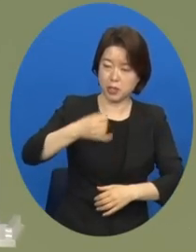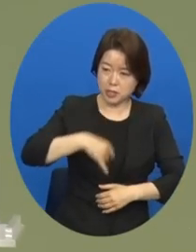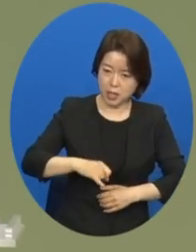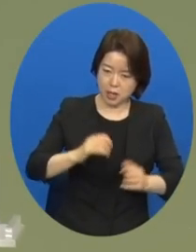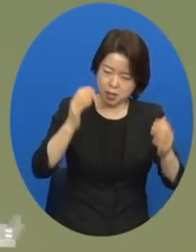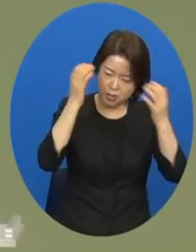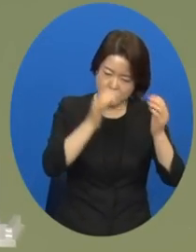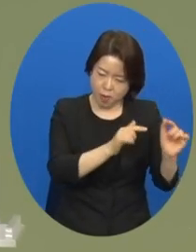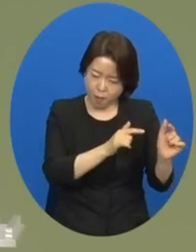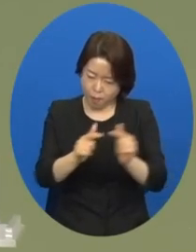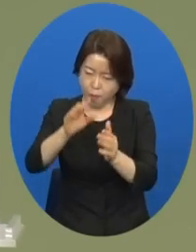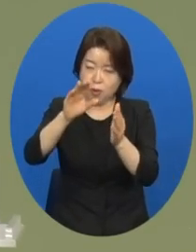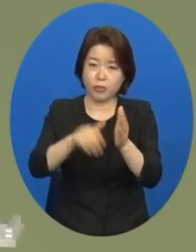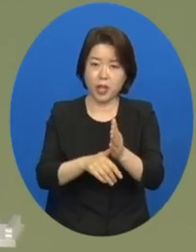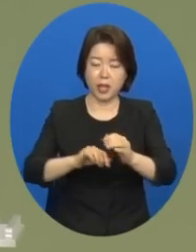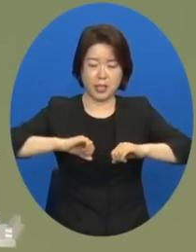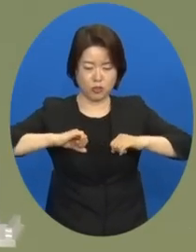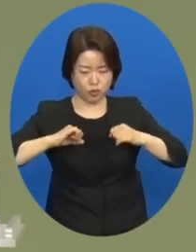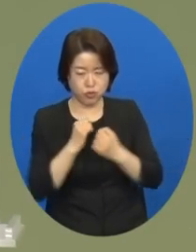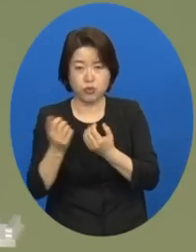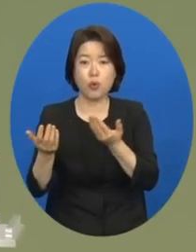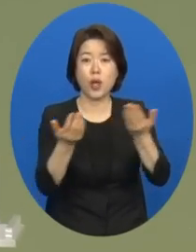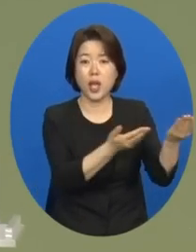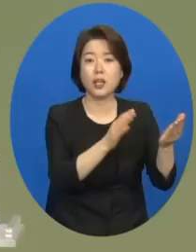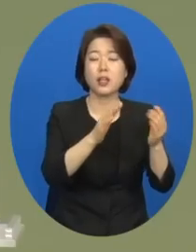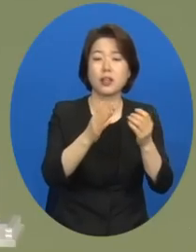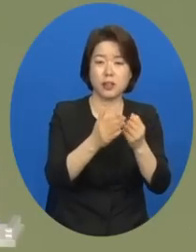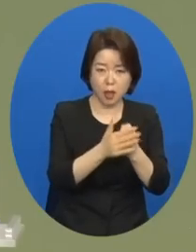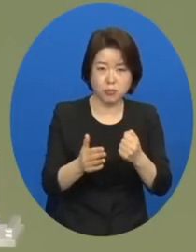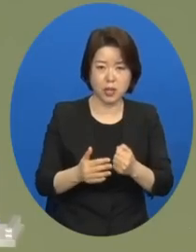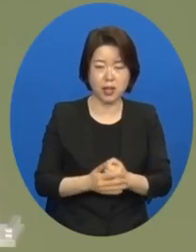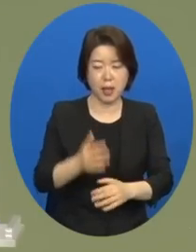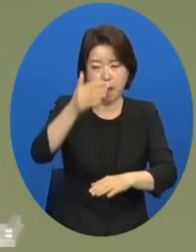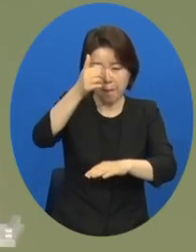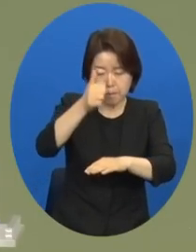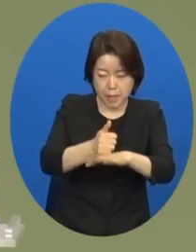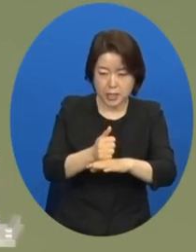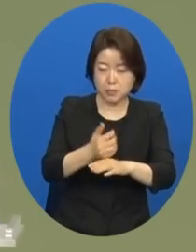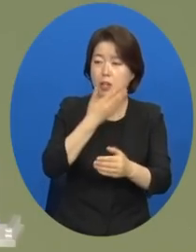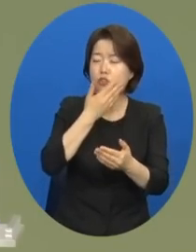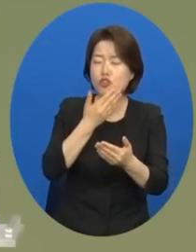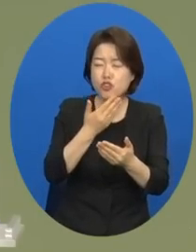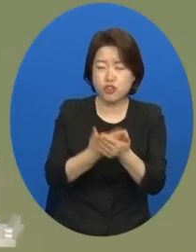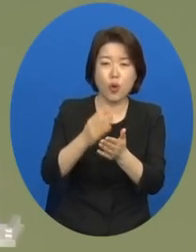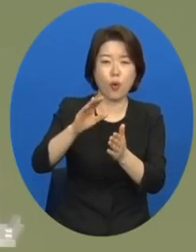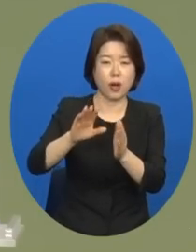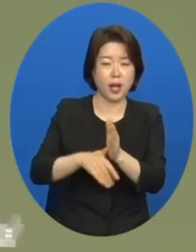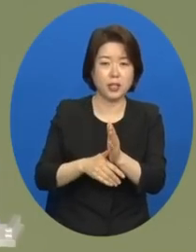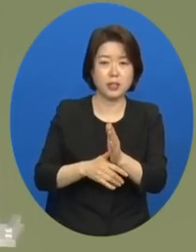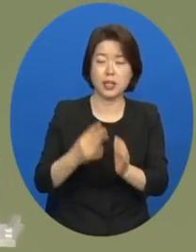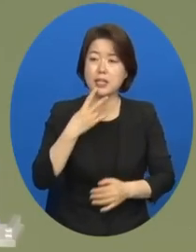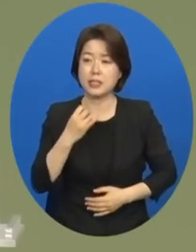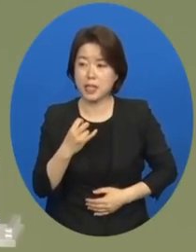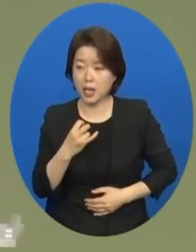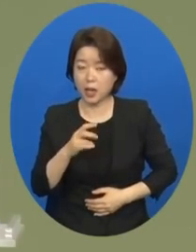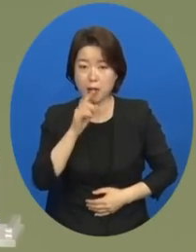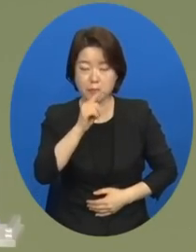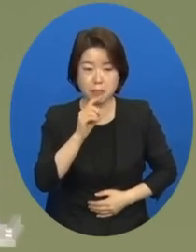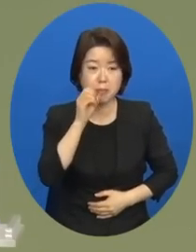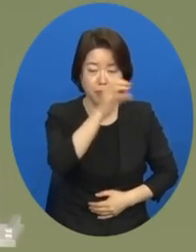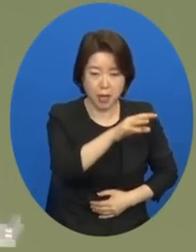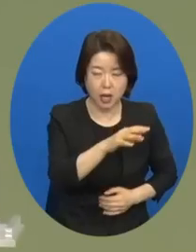고난의 때마다 순종했기 때문에 이렇게 마지막 결정적일 때 사람 말을 듣는